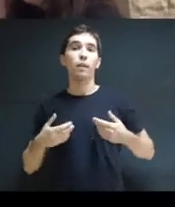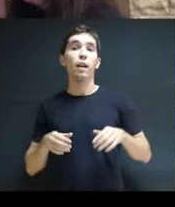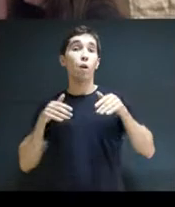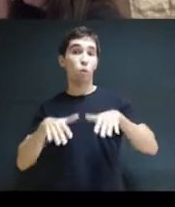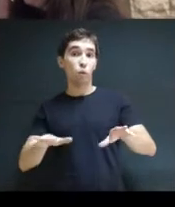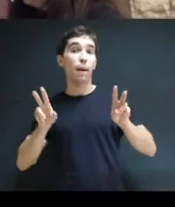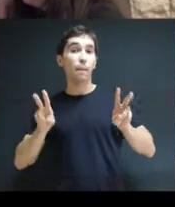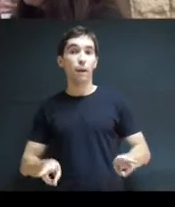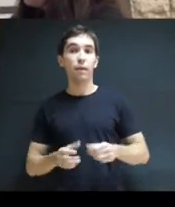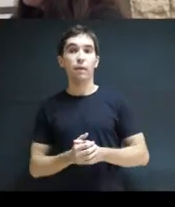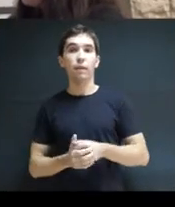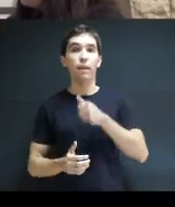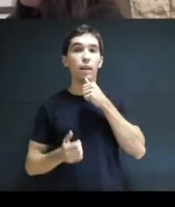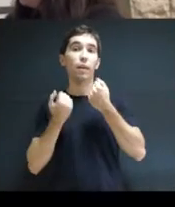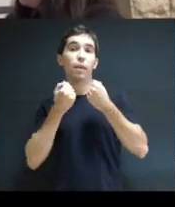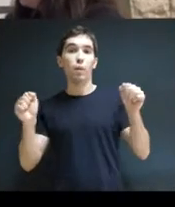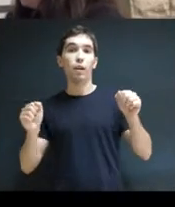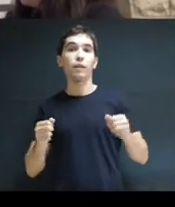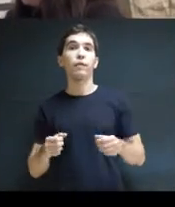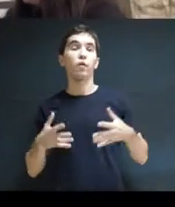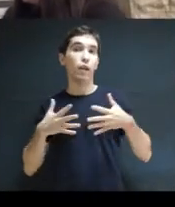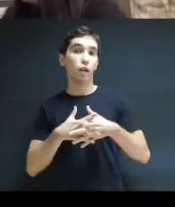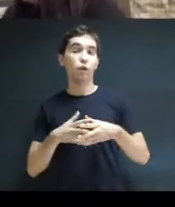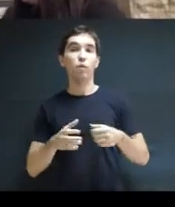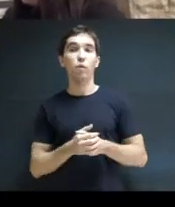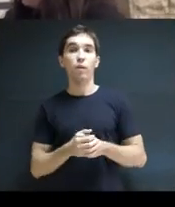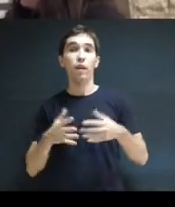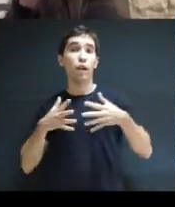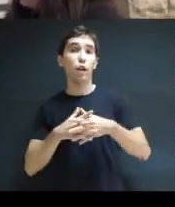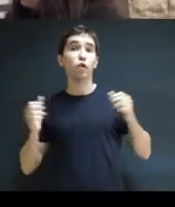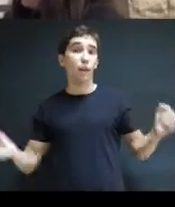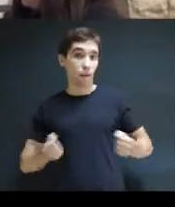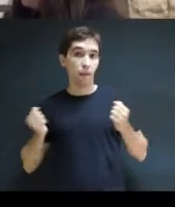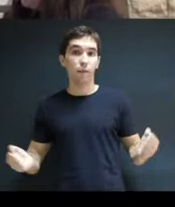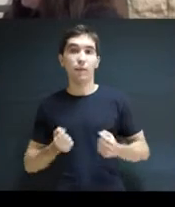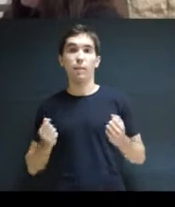prava i demokratsko građanstvo, odnosno građanski aktivizam.